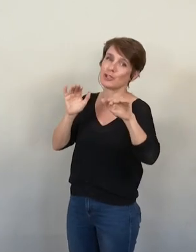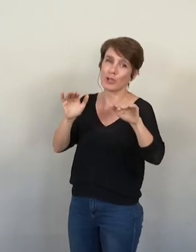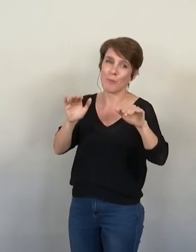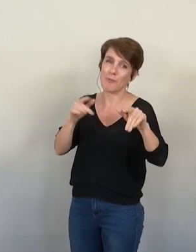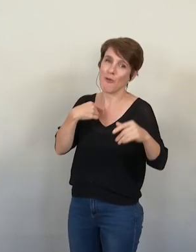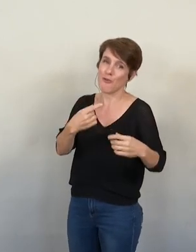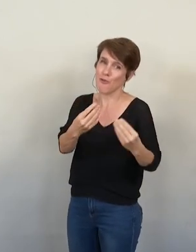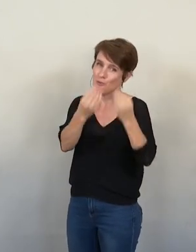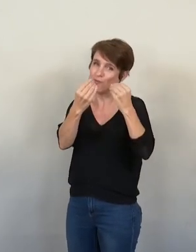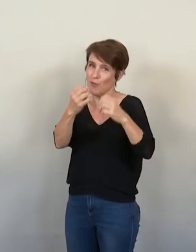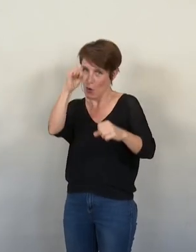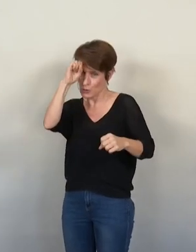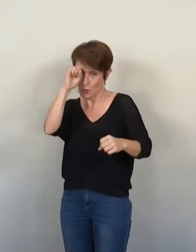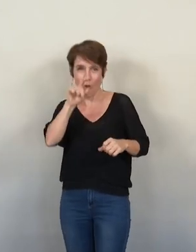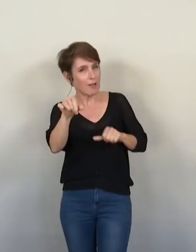pasurence